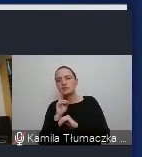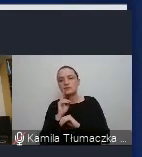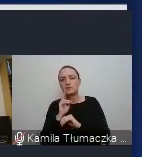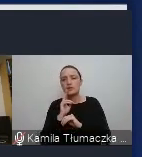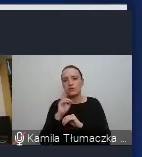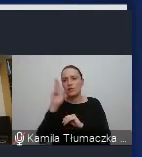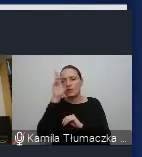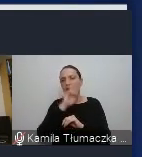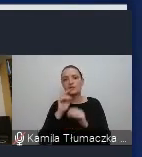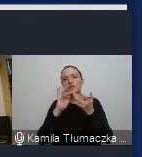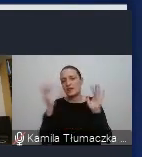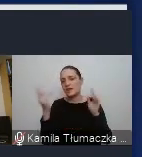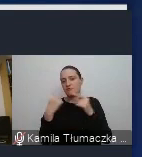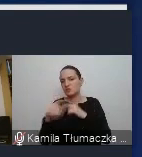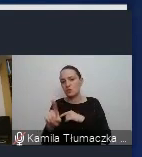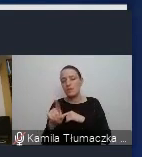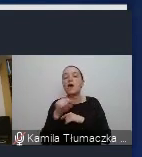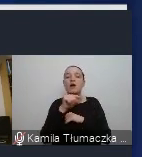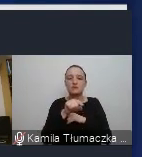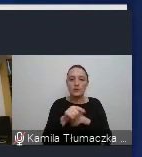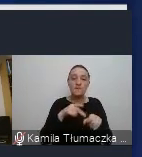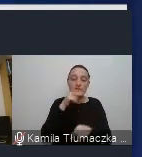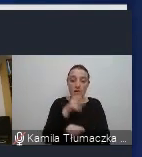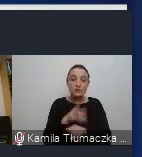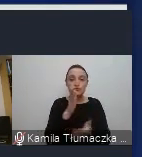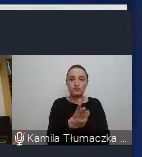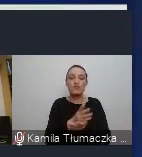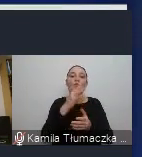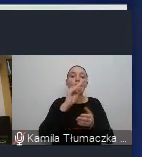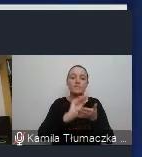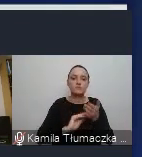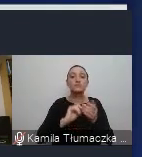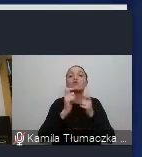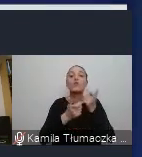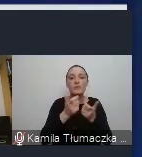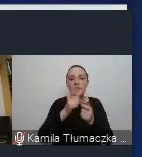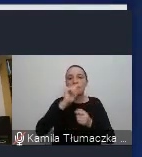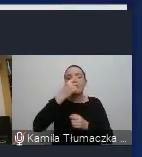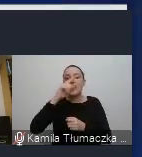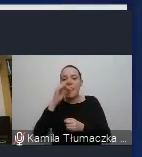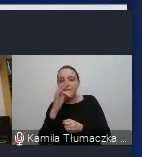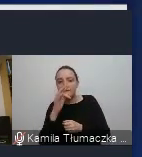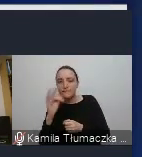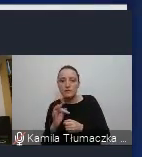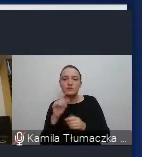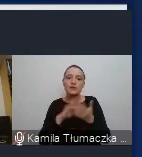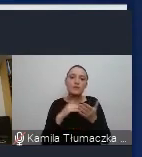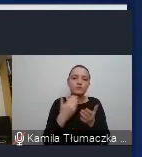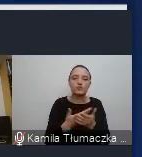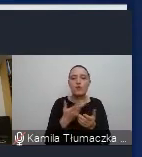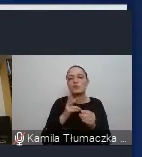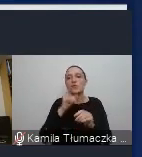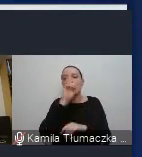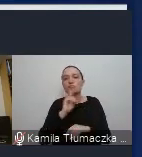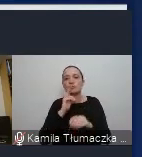ten krótki link. Opisałam, co robimy, zamieściłam PDF-y i na przykład rodzic